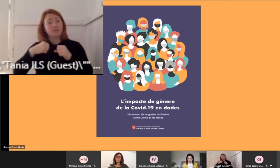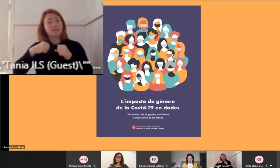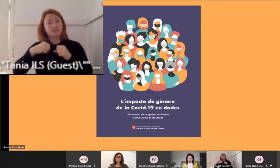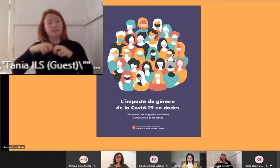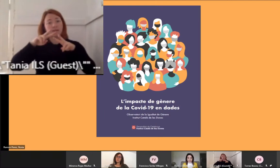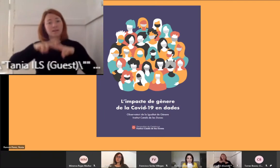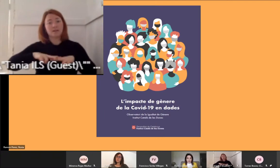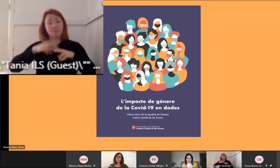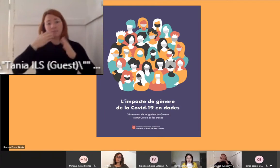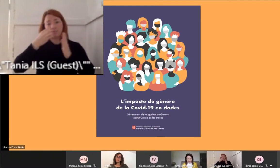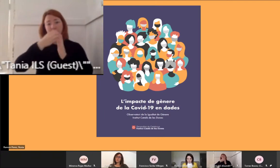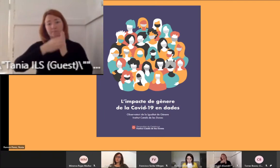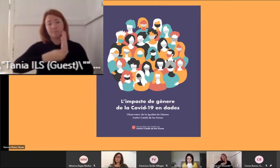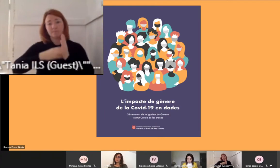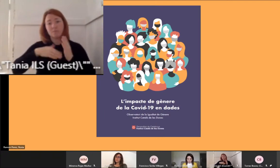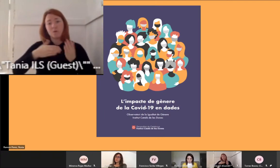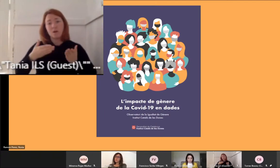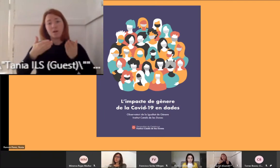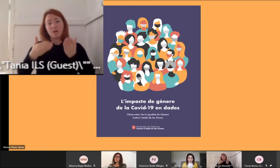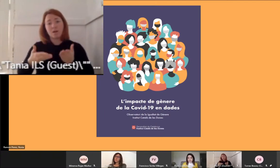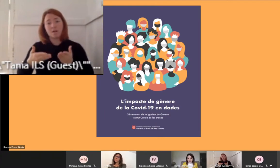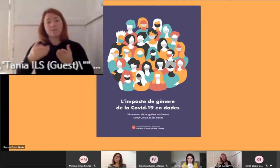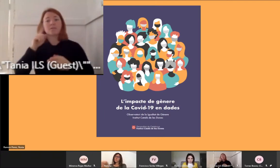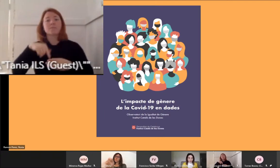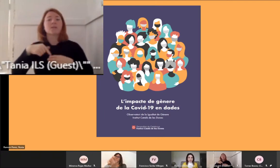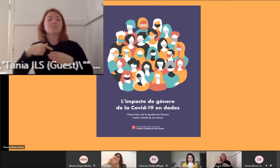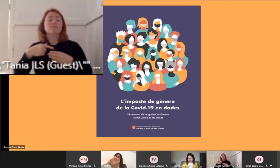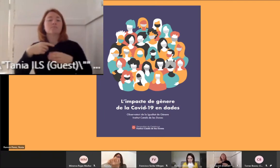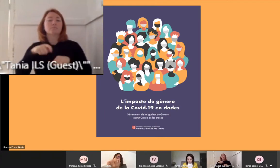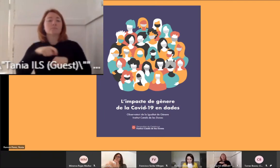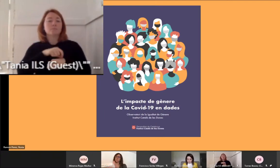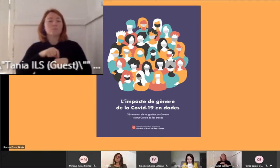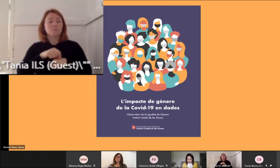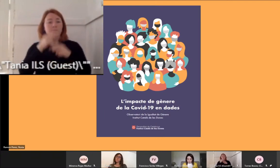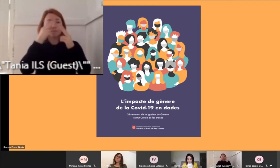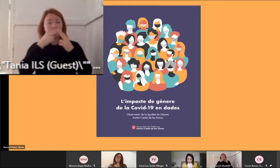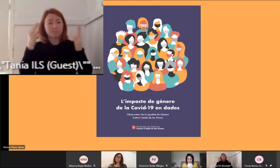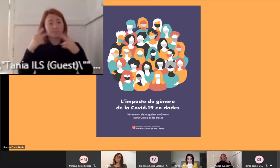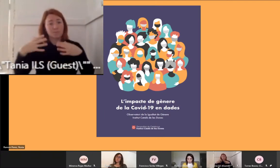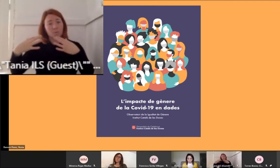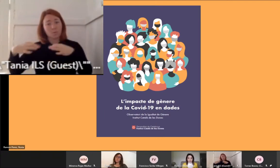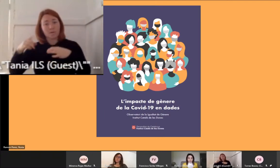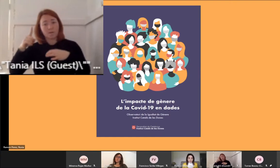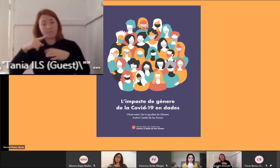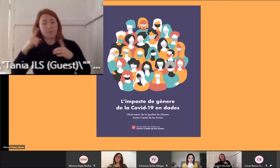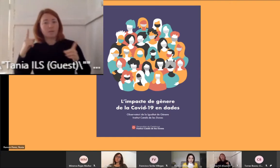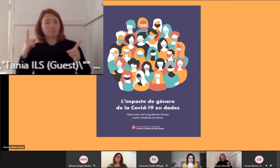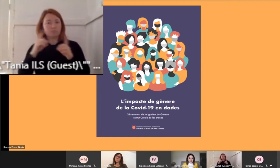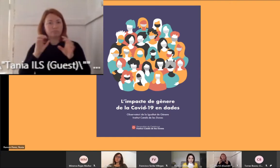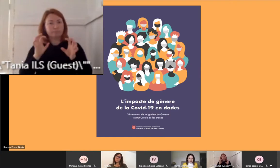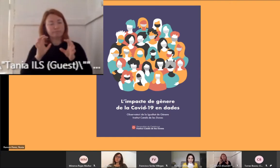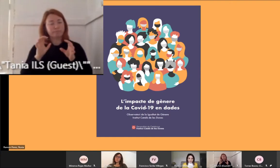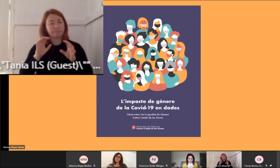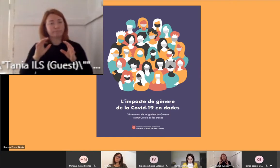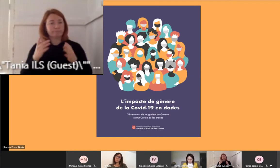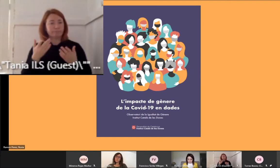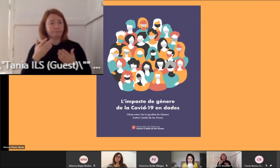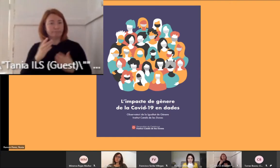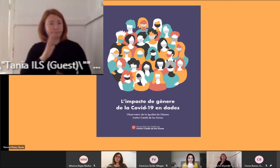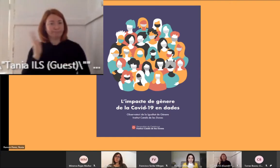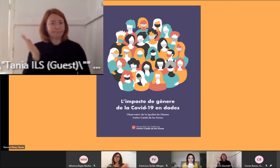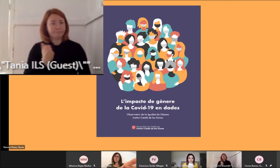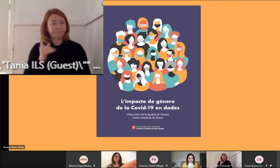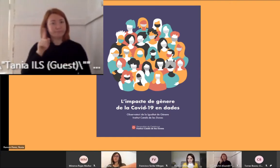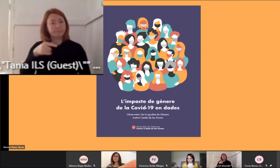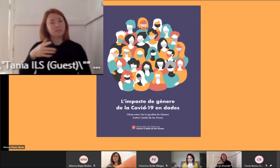contribuir a analitzar i a dissenyar les polítiques públiques, tant les ordinàries com les de xoc i les de recuperació, i que aquestes siguin més